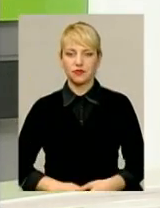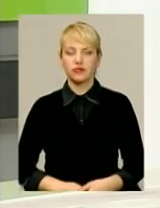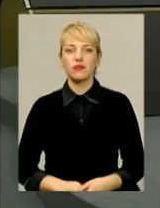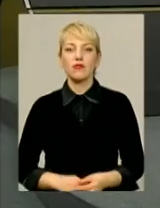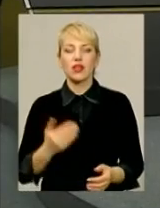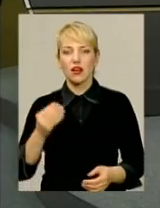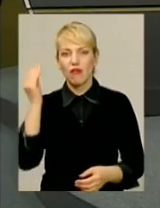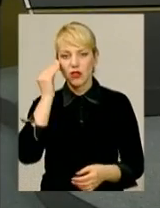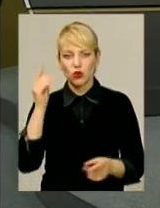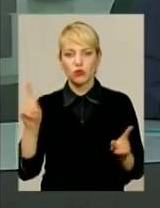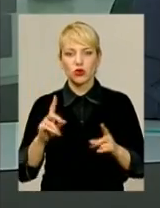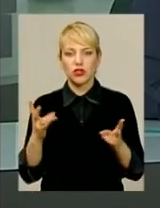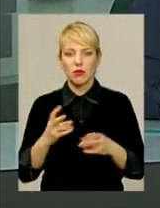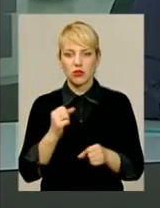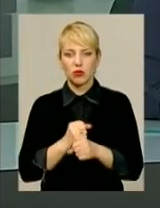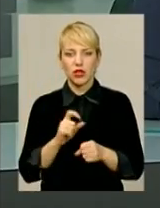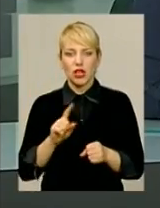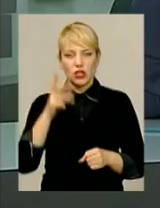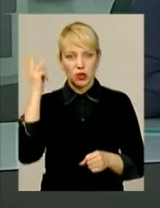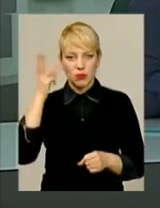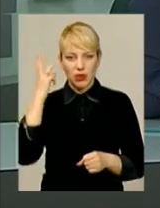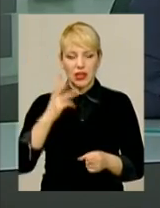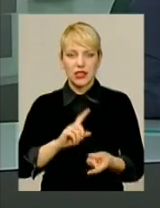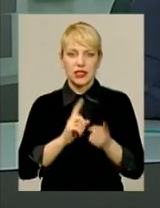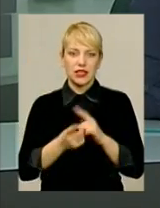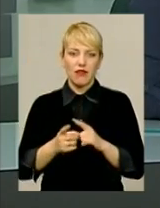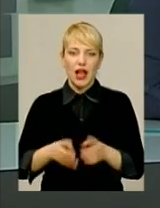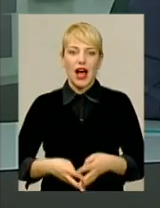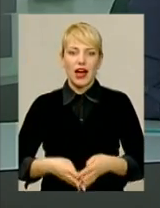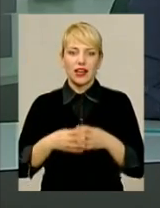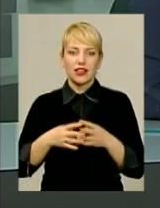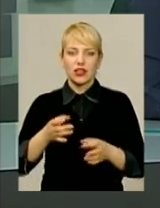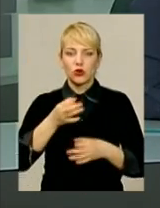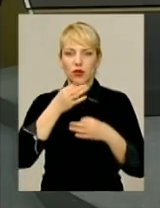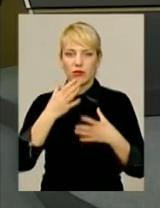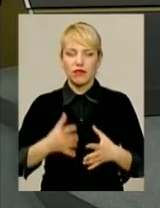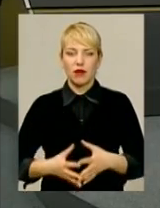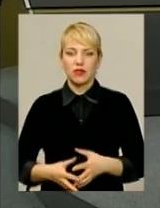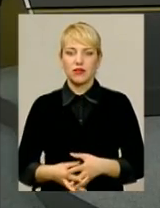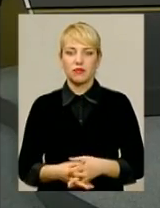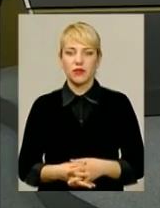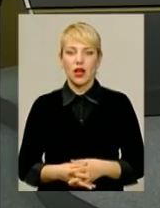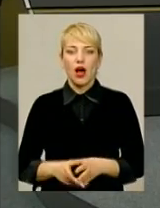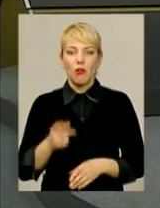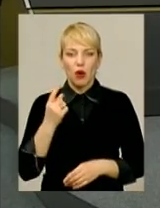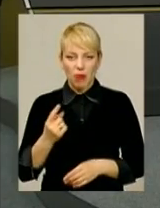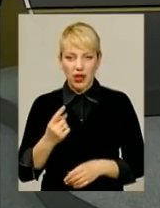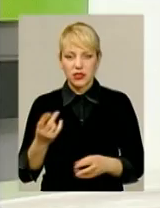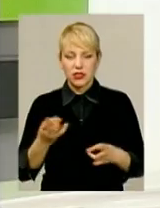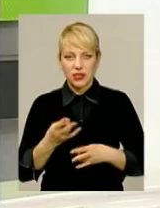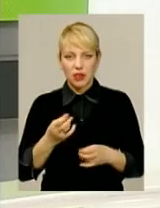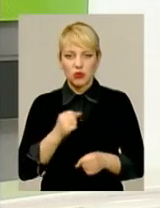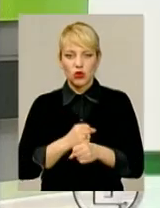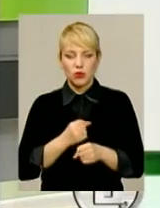вашу думку, що потрібно зробити, щоб Хмельницький став архітектурно привабливим? Ну, по-перше, треба зробити